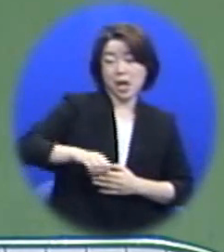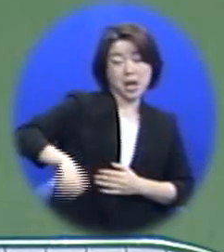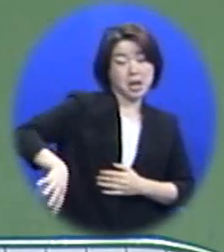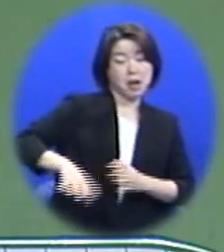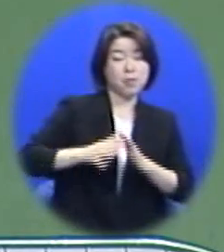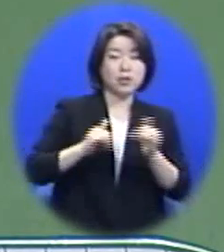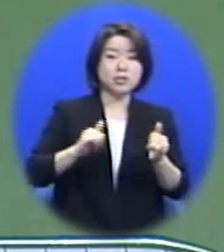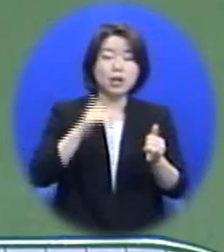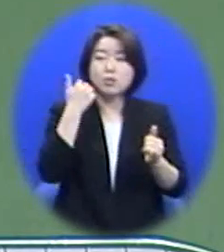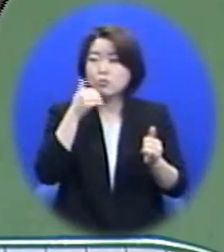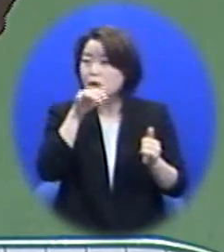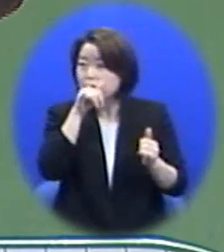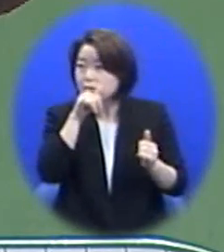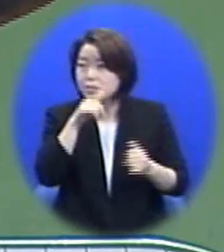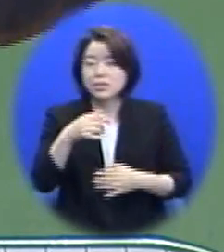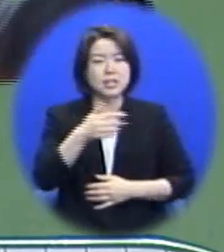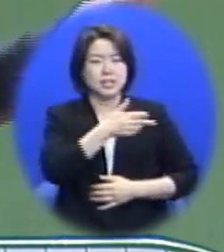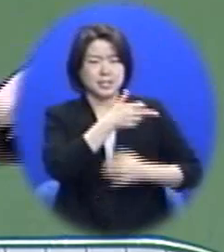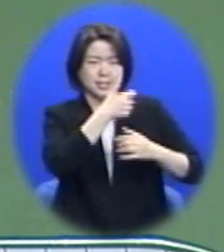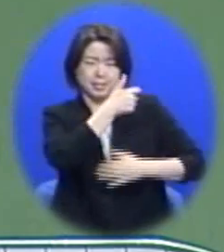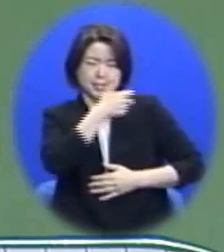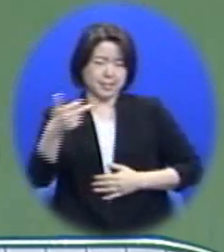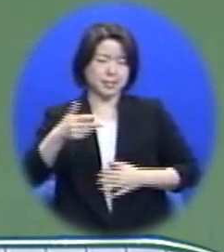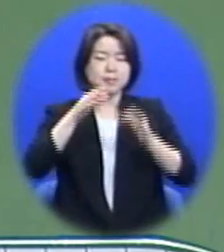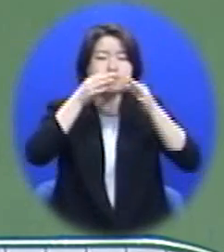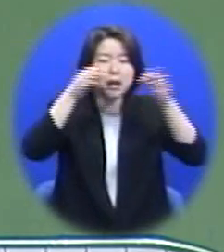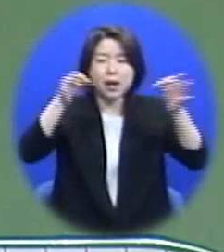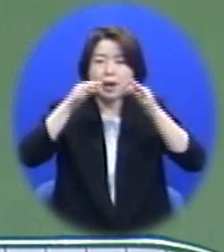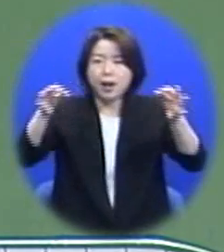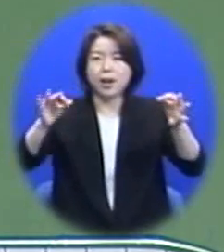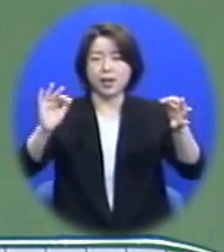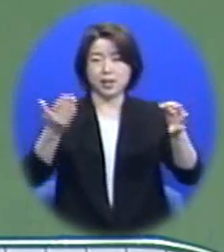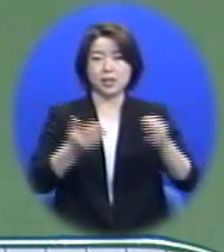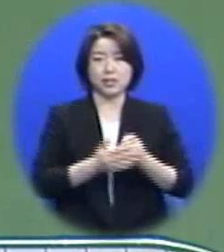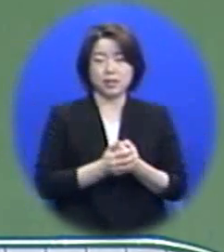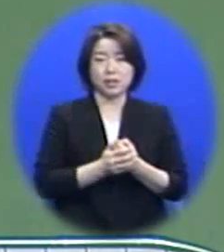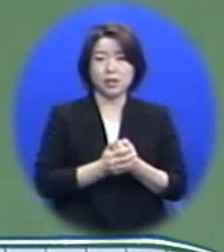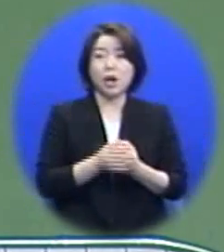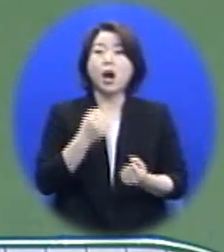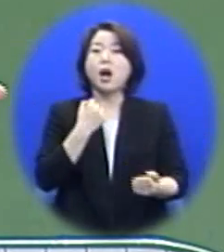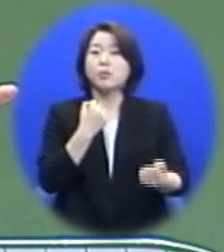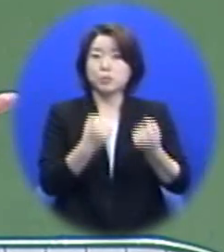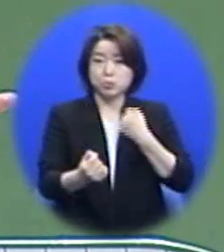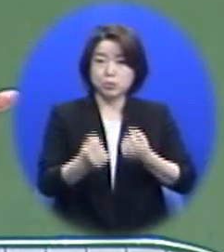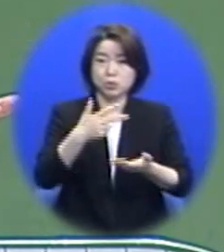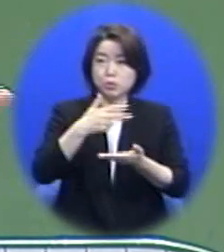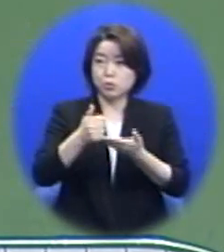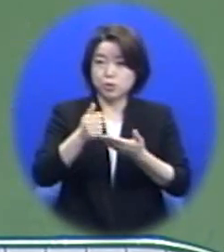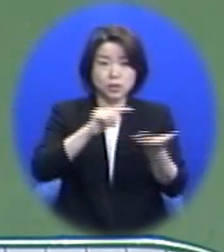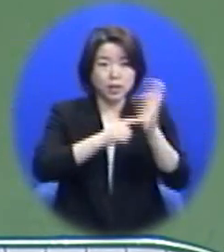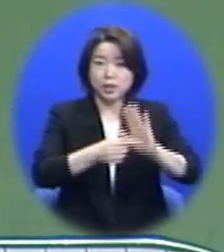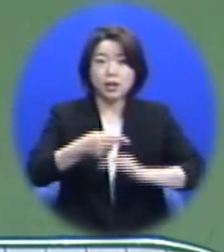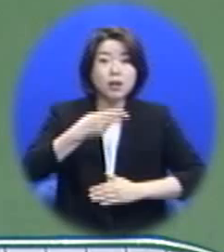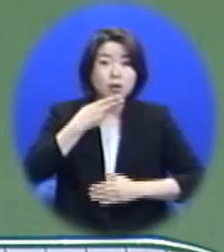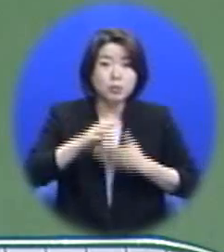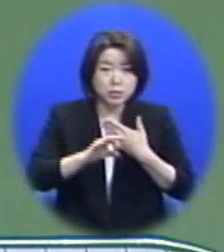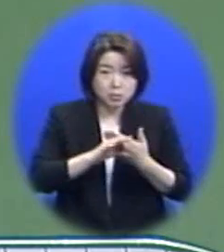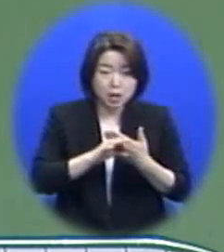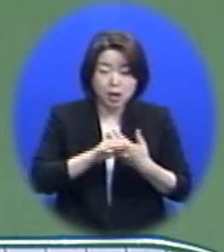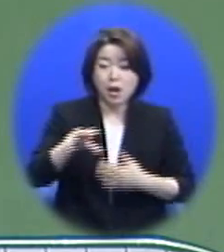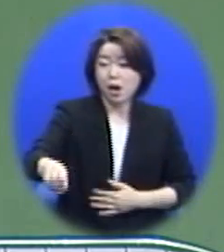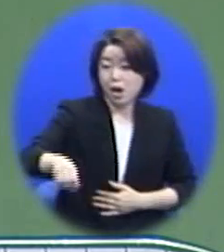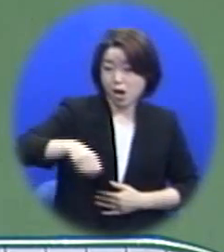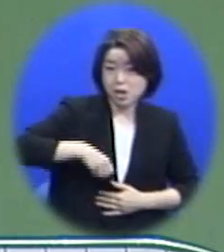있는지 사람들에게 큰 소리로 외치라는 겁 그런데도 주인이 나타나지 않으면 그러면 그걸